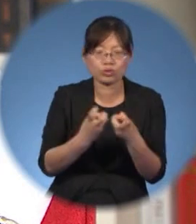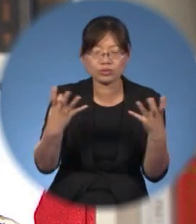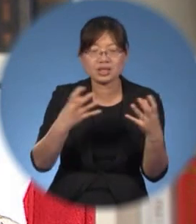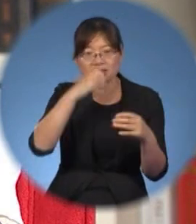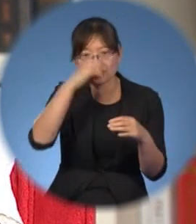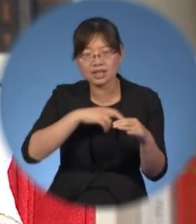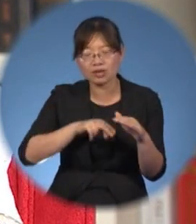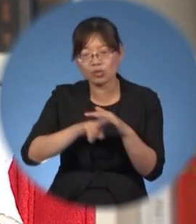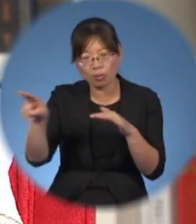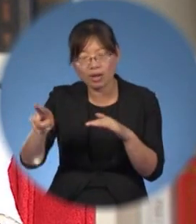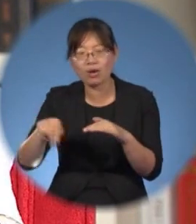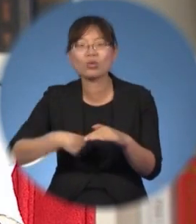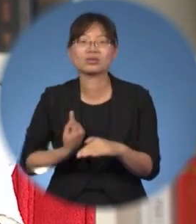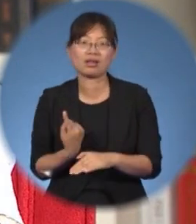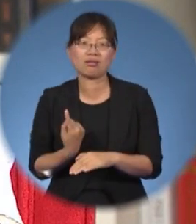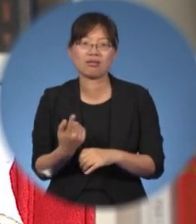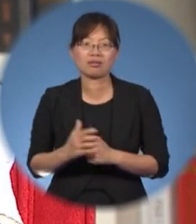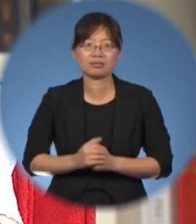됐죠.